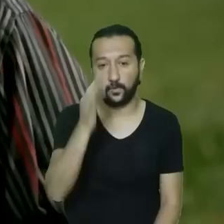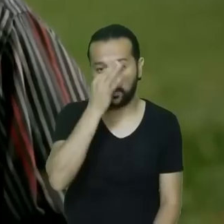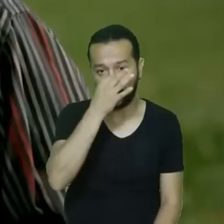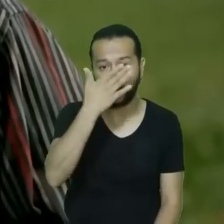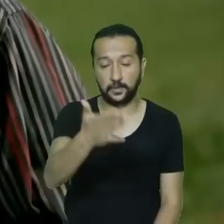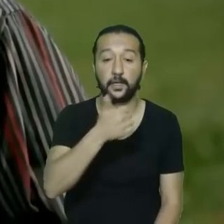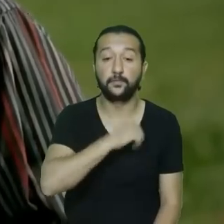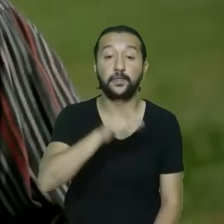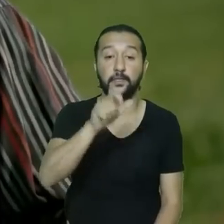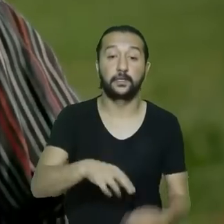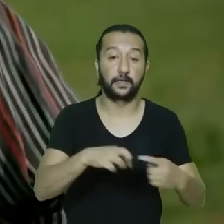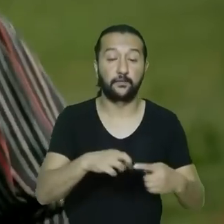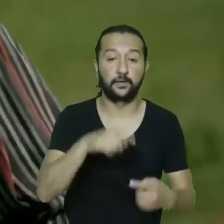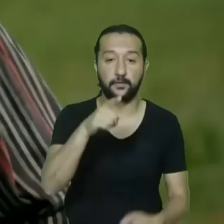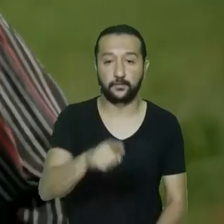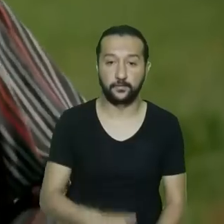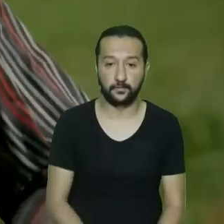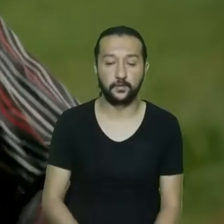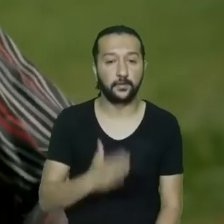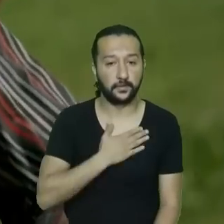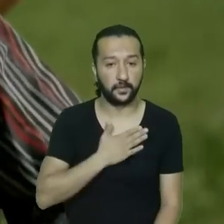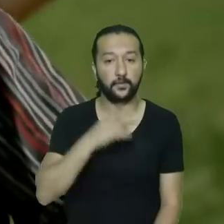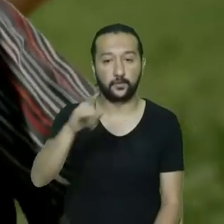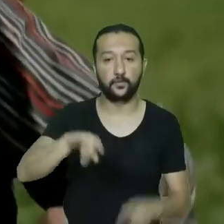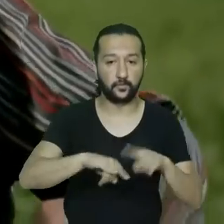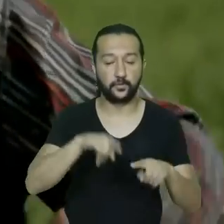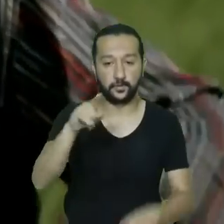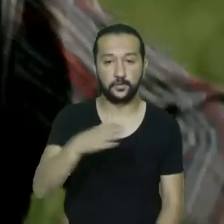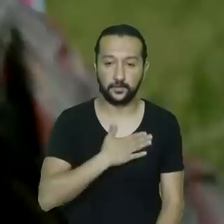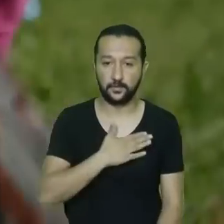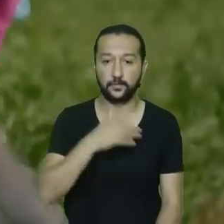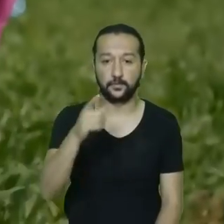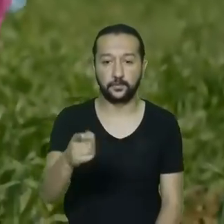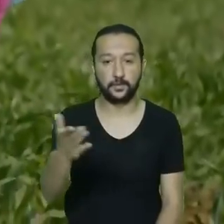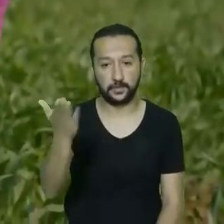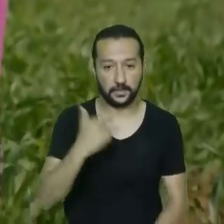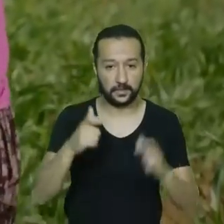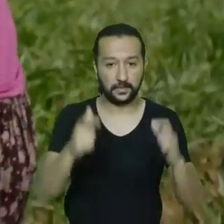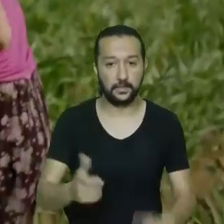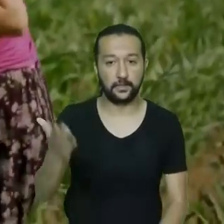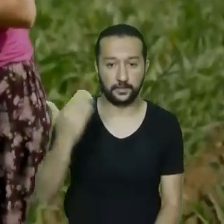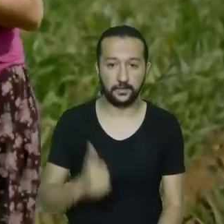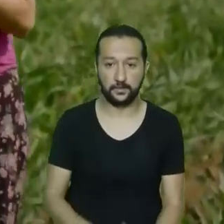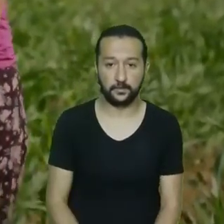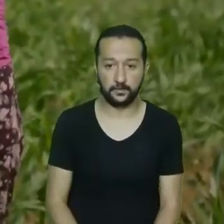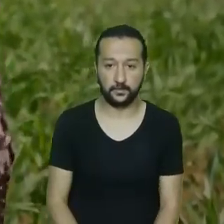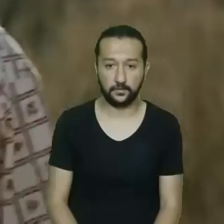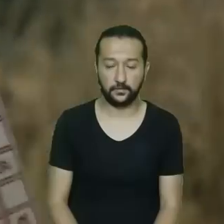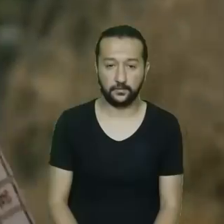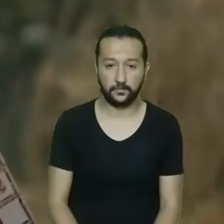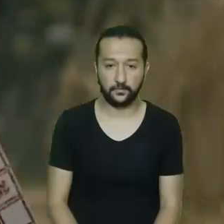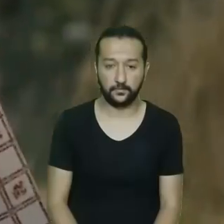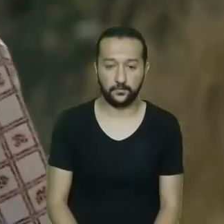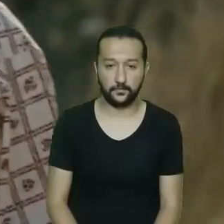Kolay gelsin Rafet abi. Sağ ol Hüseyin. Sağ ol. Gel buyur gel.